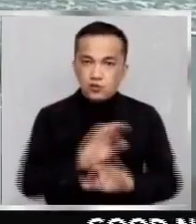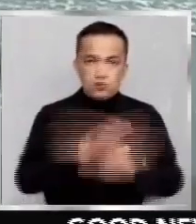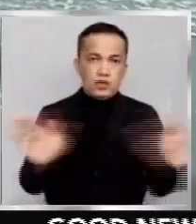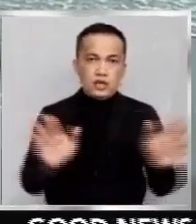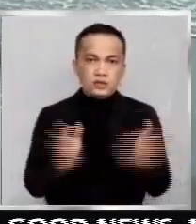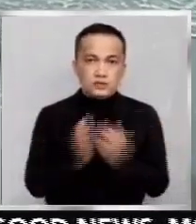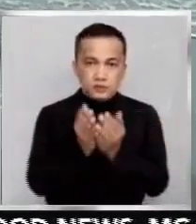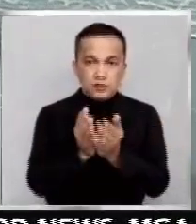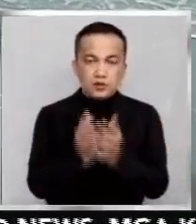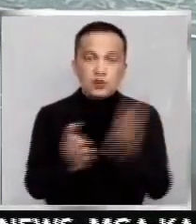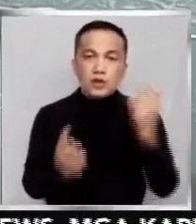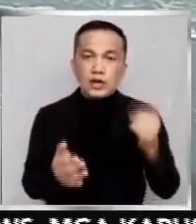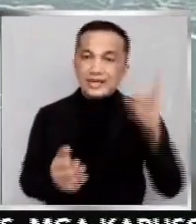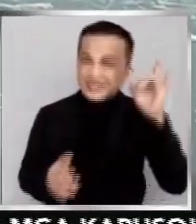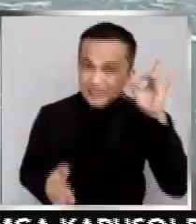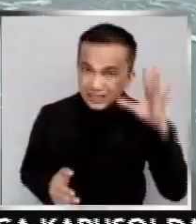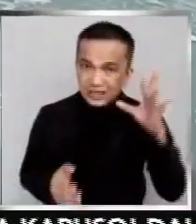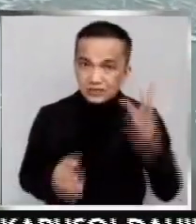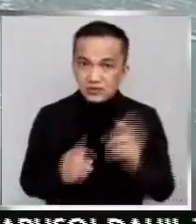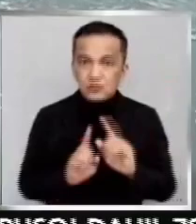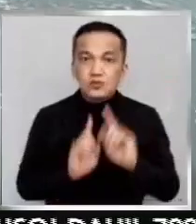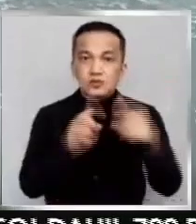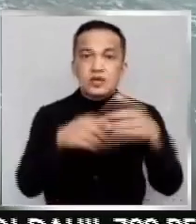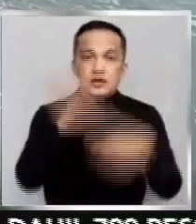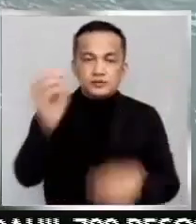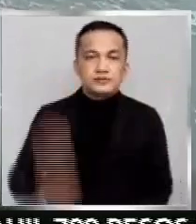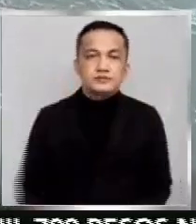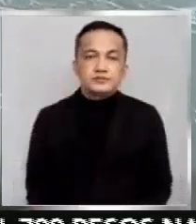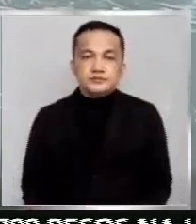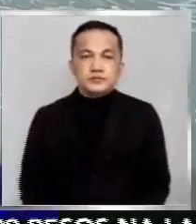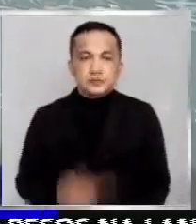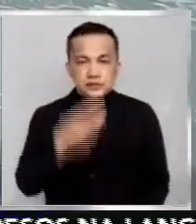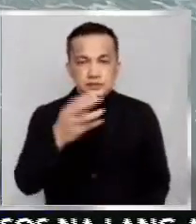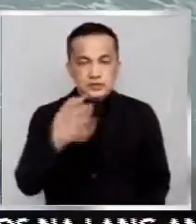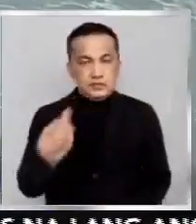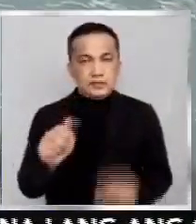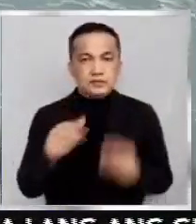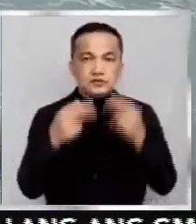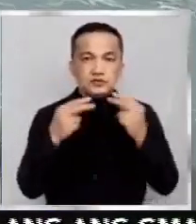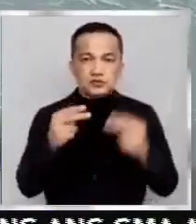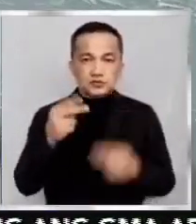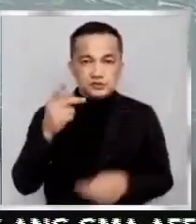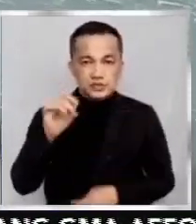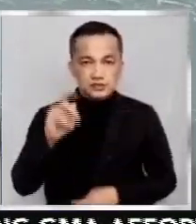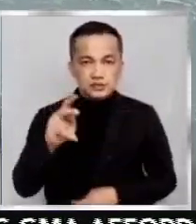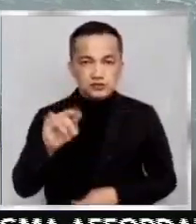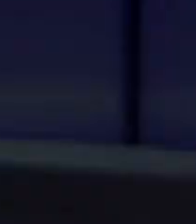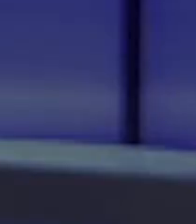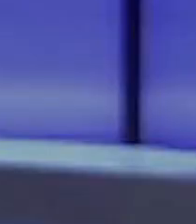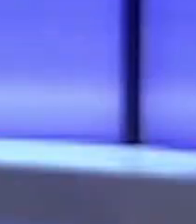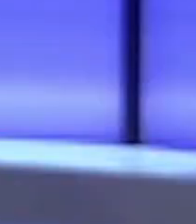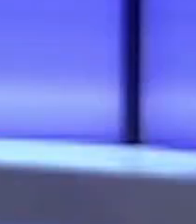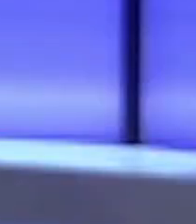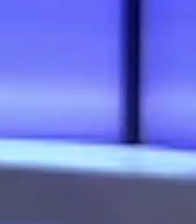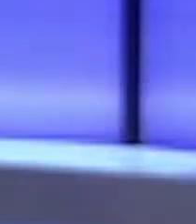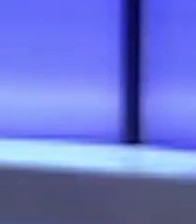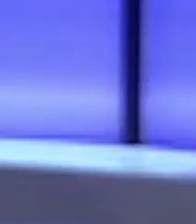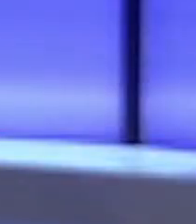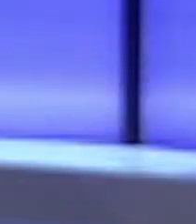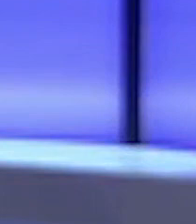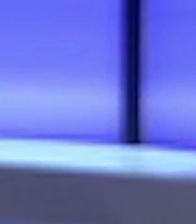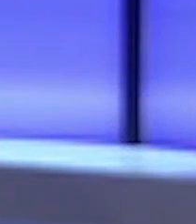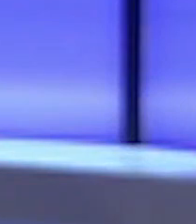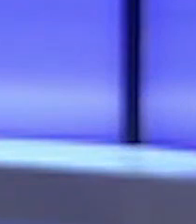dahil delikadong pumalaot. Para sa GMA Integrated News, Dano Tingkungko, Nakatutok, 24 Horas. Good news mga